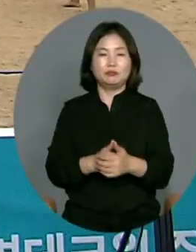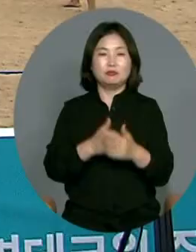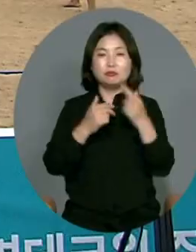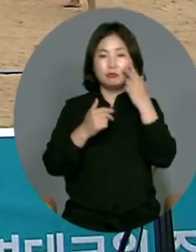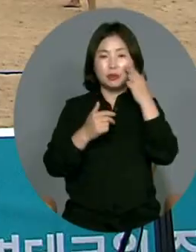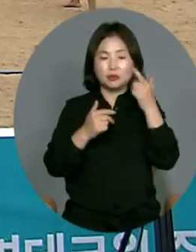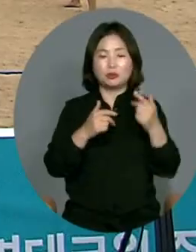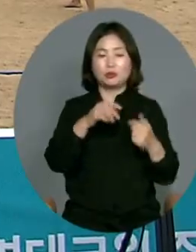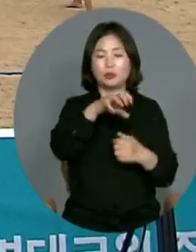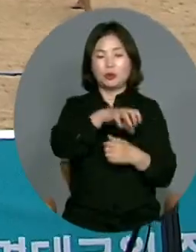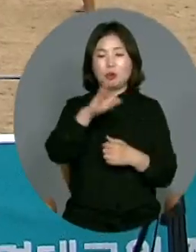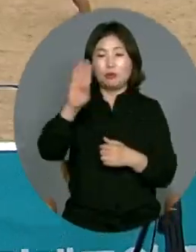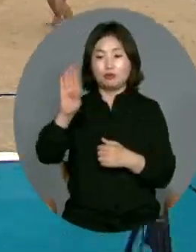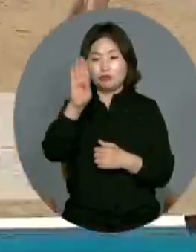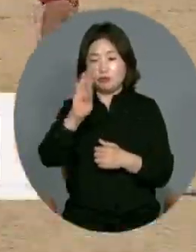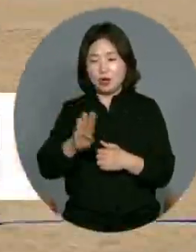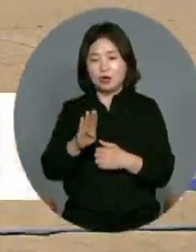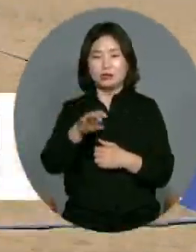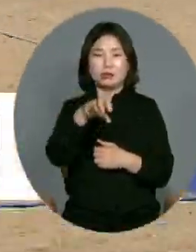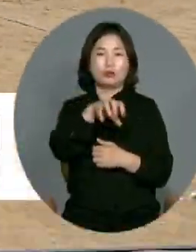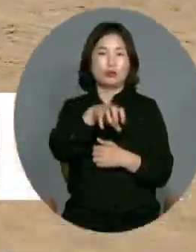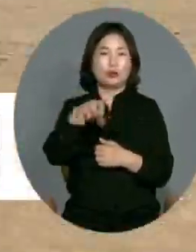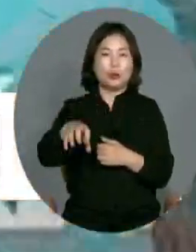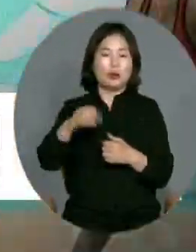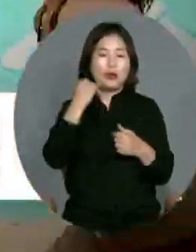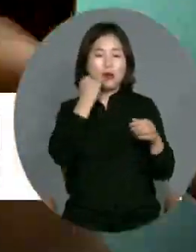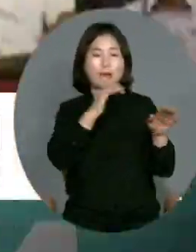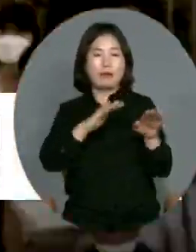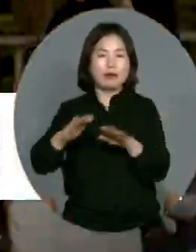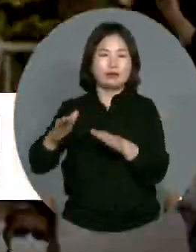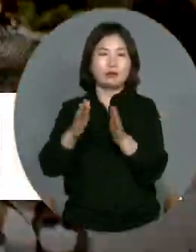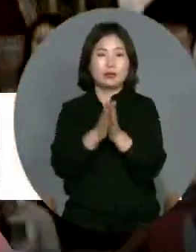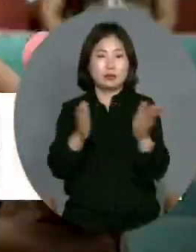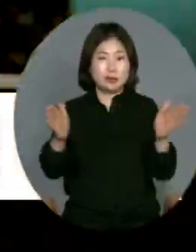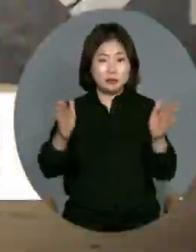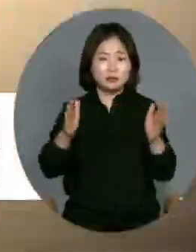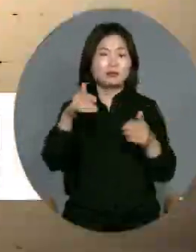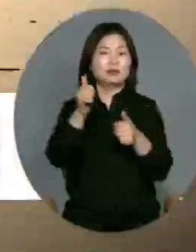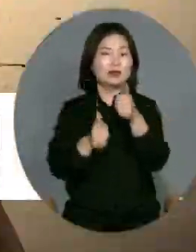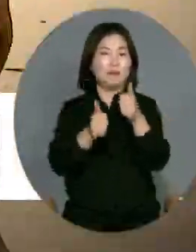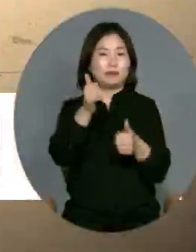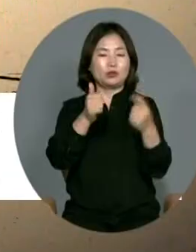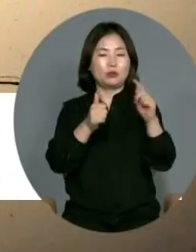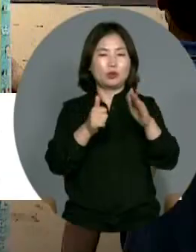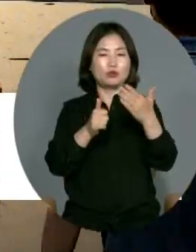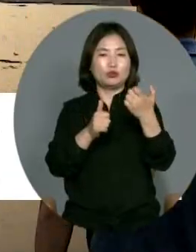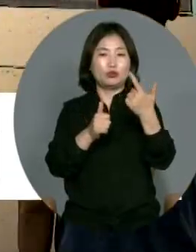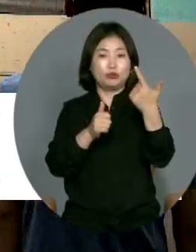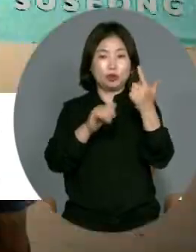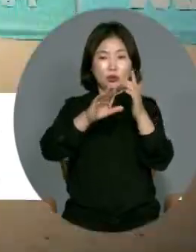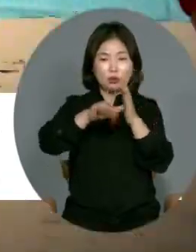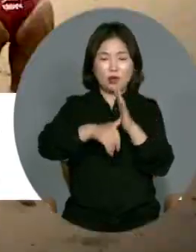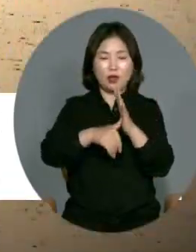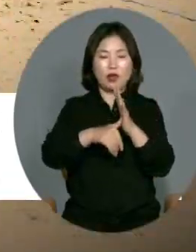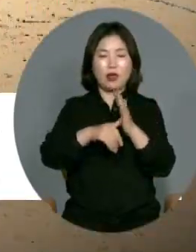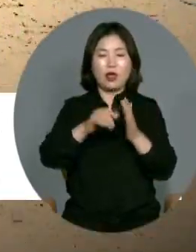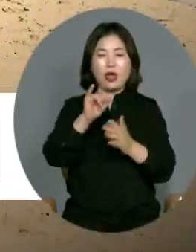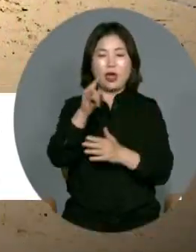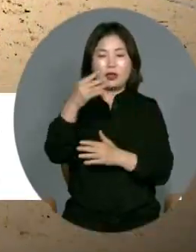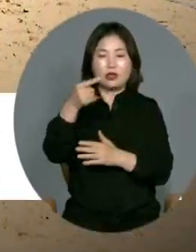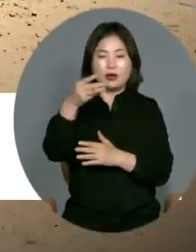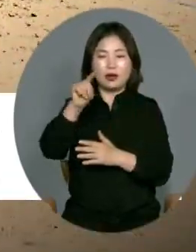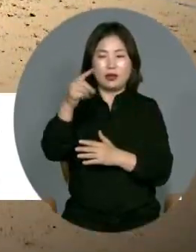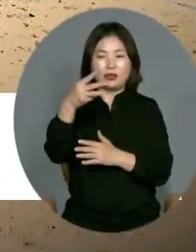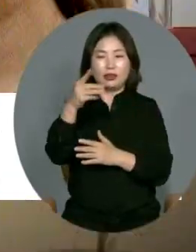미국의 캘리포니아, 브라질, 리우데자네이로 같은 해변에서 시작된 비치발리볼은 1996년 애틀란타 올림픽에서